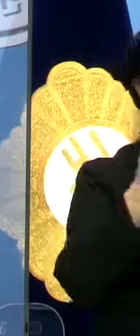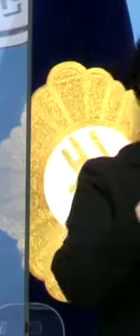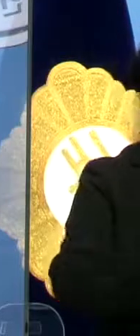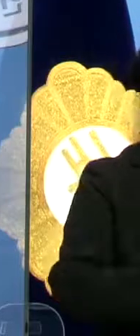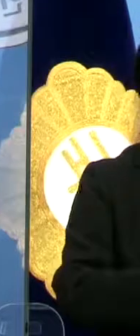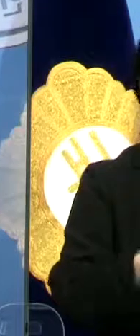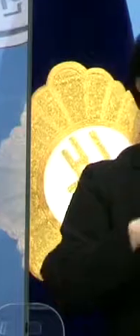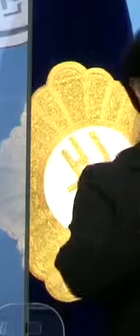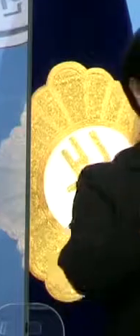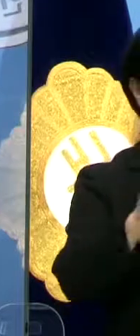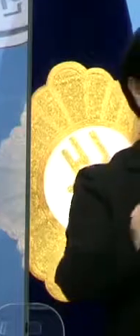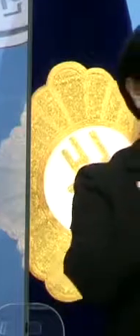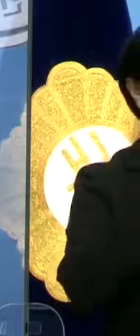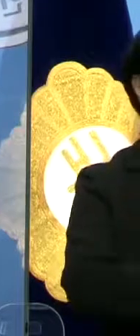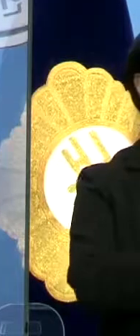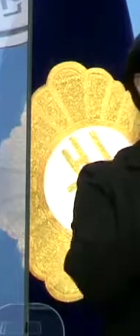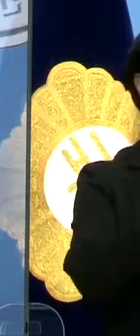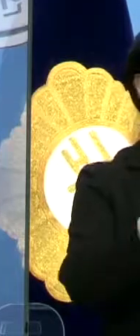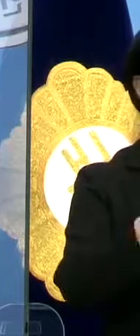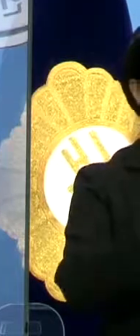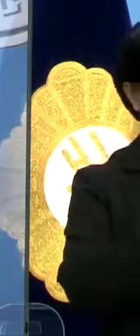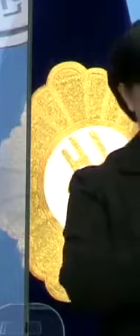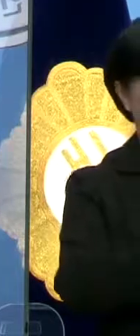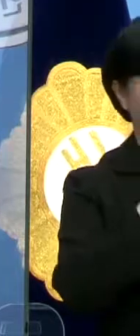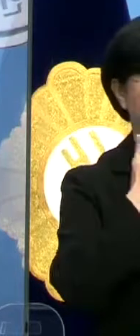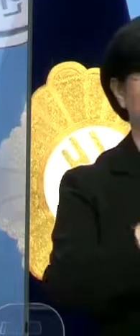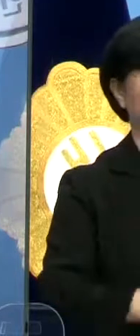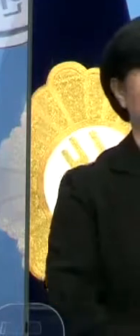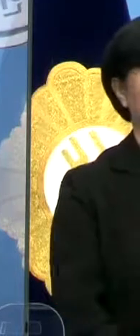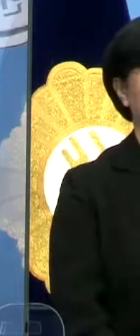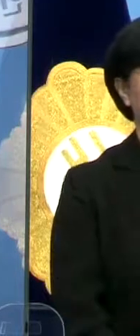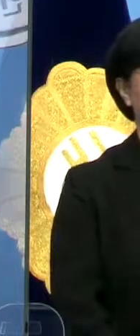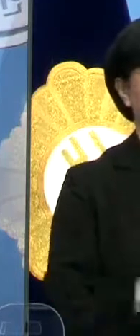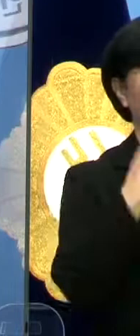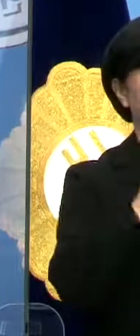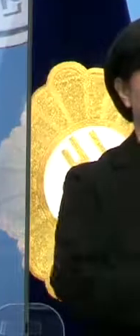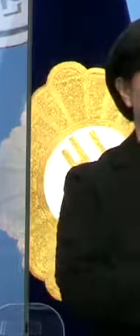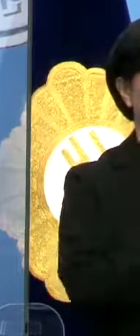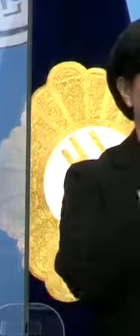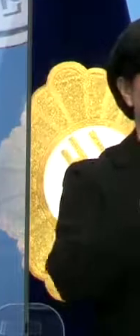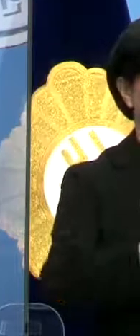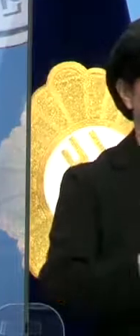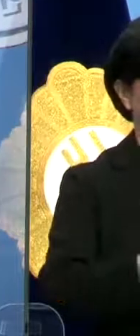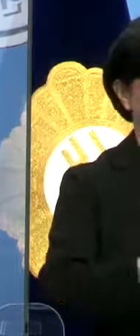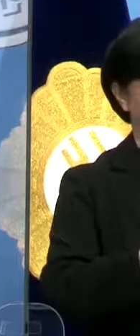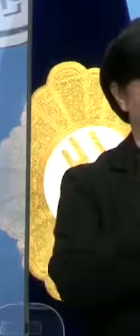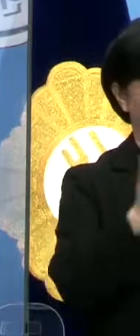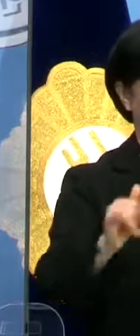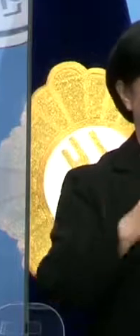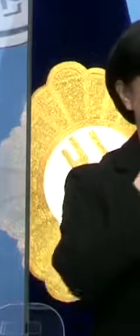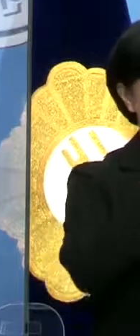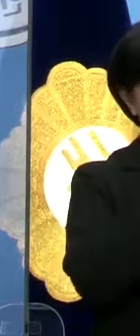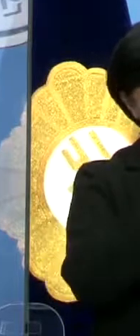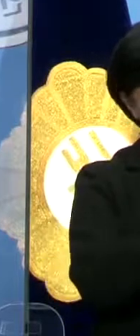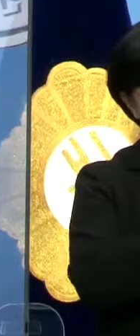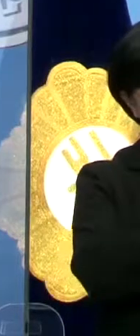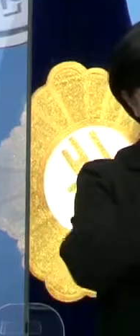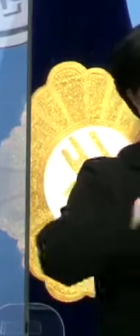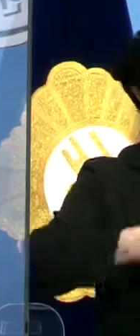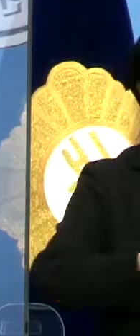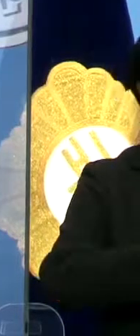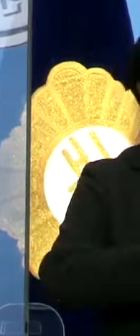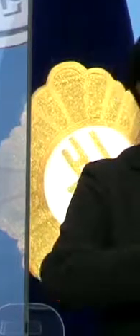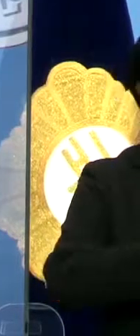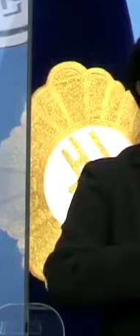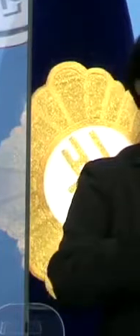국민들께 서울 시민들께 알려지고 있지 않습니다 서울시의 102명의 민주당이 있습니다만 이렇게 자당의 원이